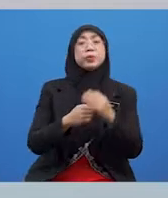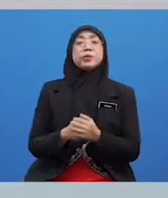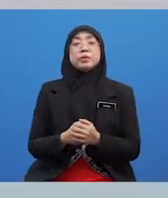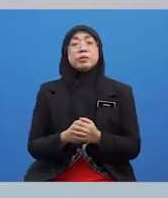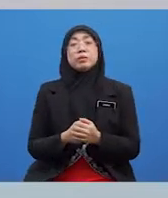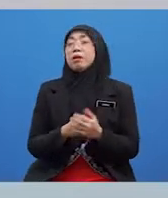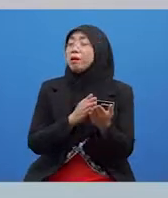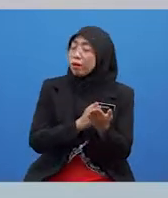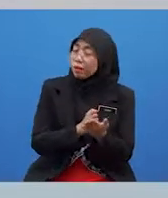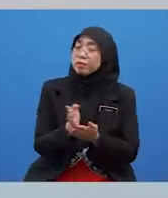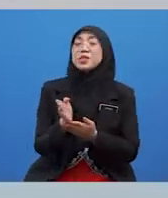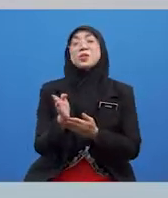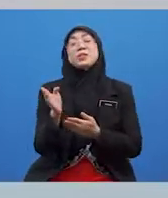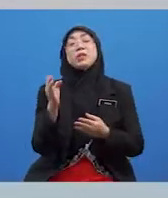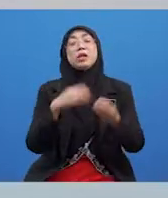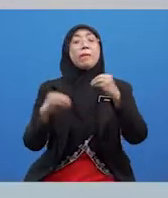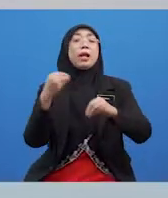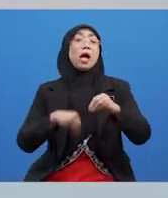menghasilkan pergerakan lakuan motor.